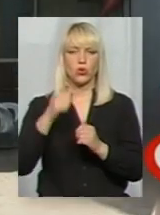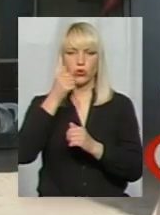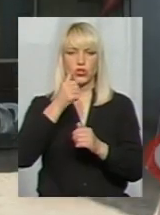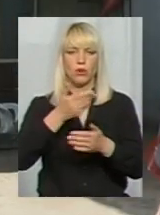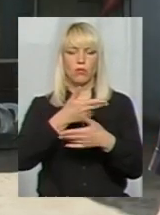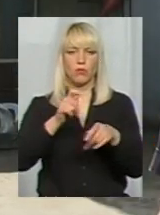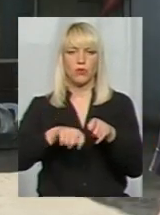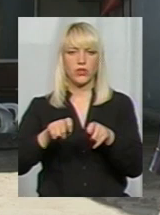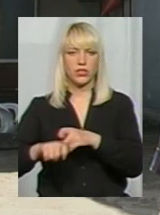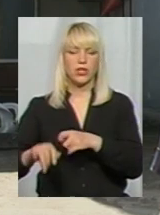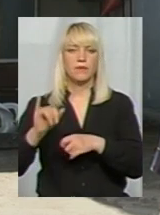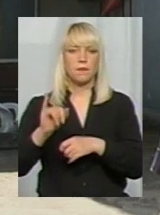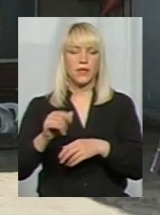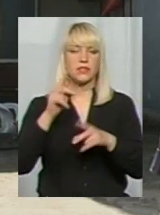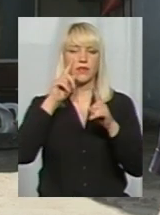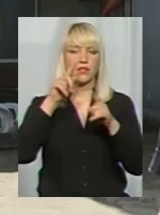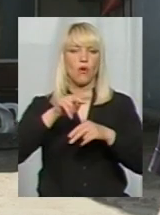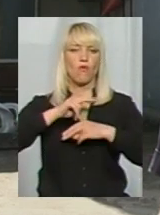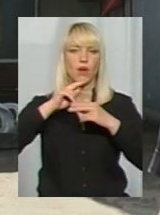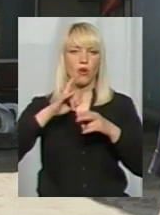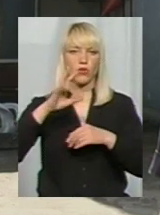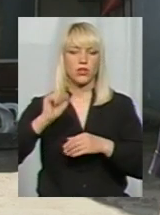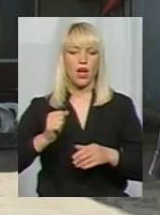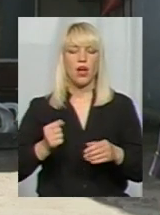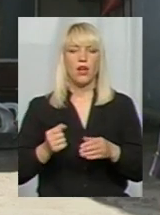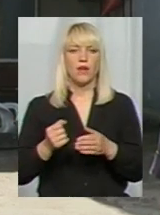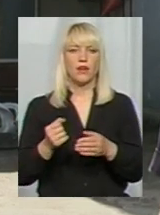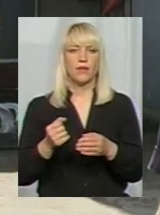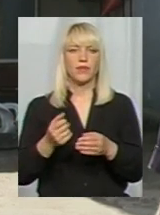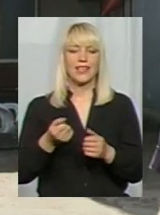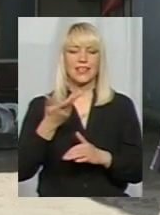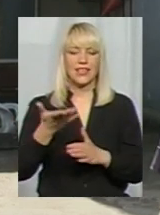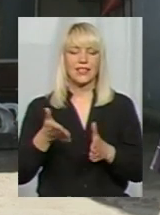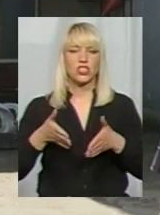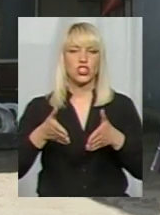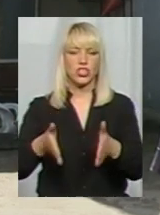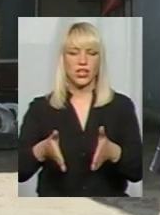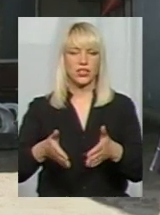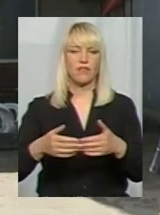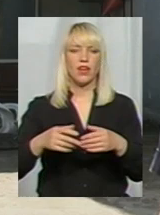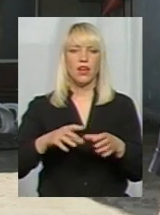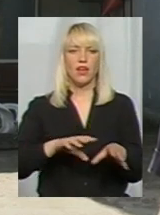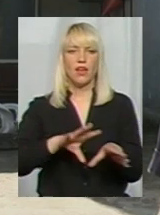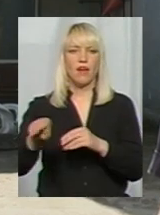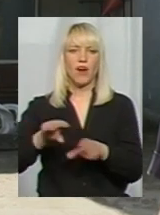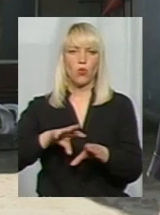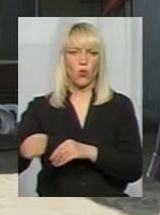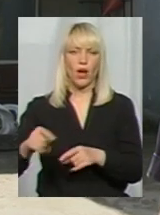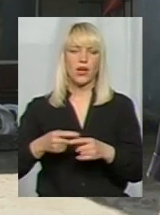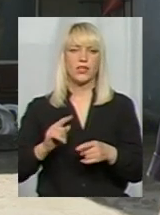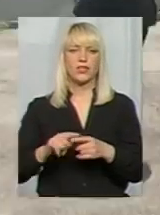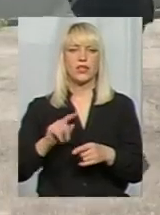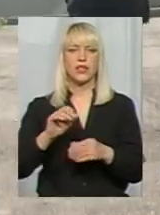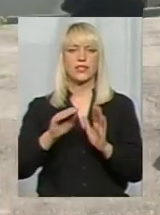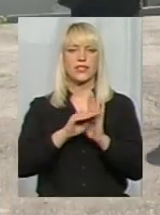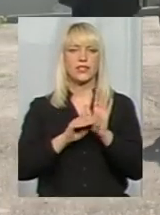Особлива увага звертається на утримання кількість шляхів евакуації, утримання систем протипожежного захисту на зазначених об